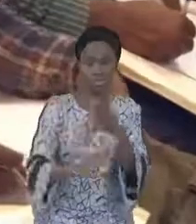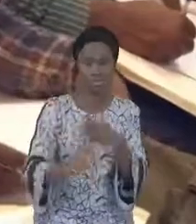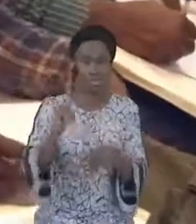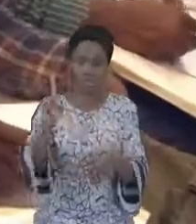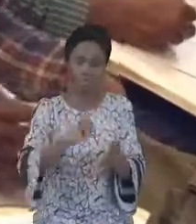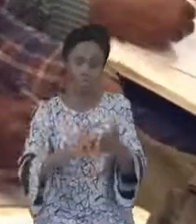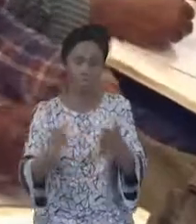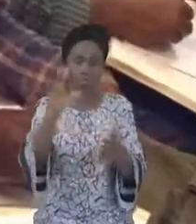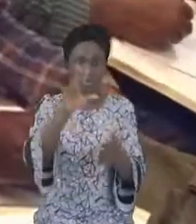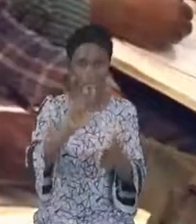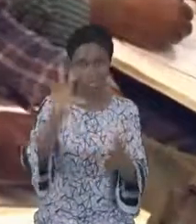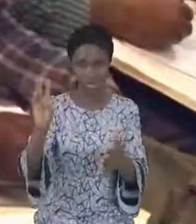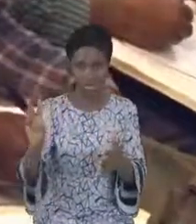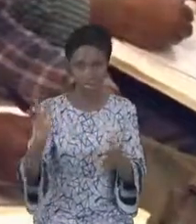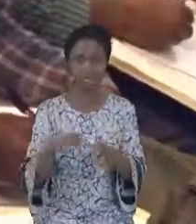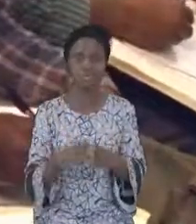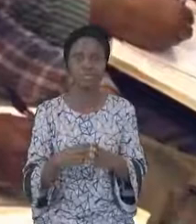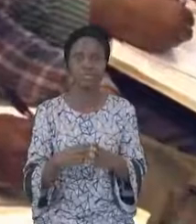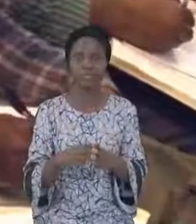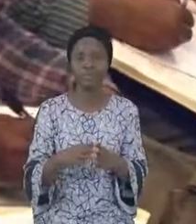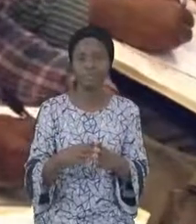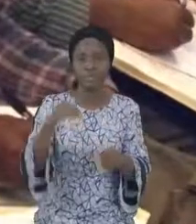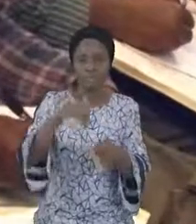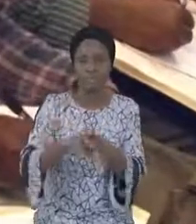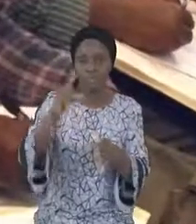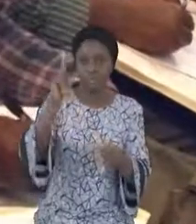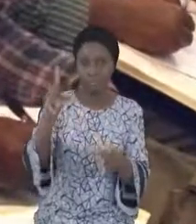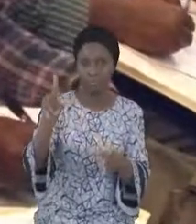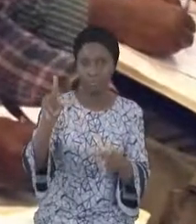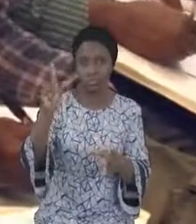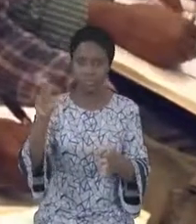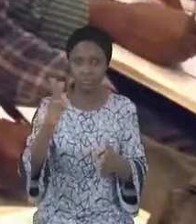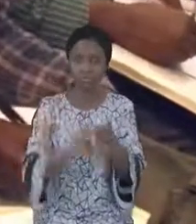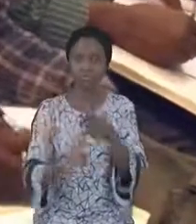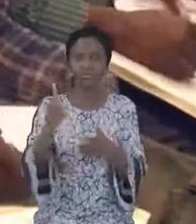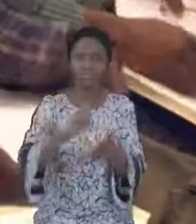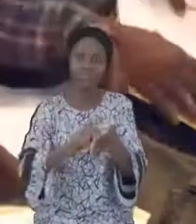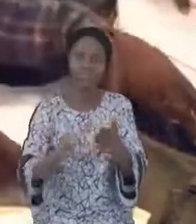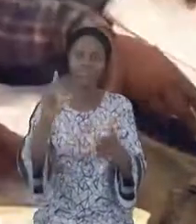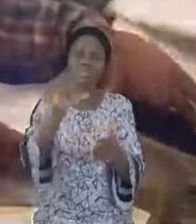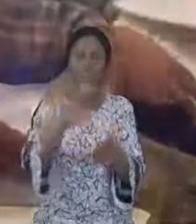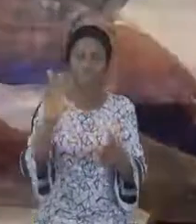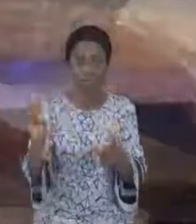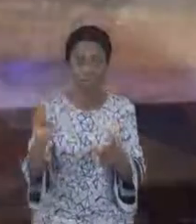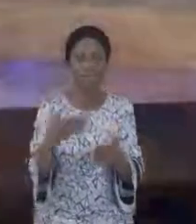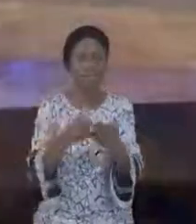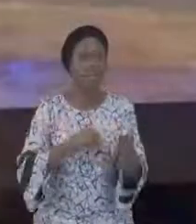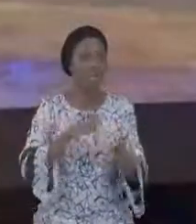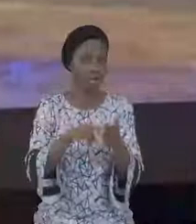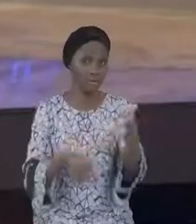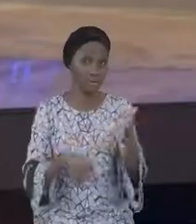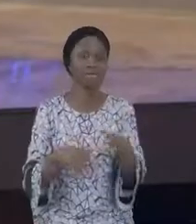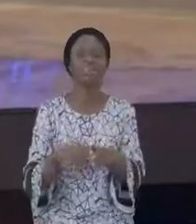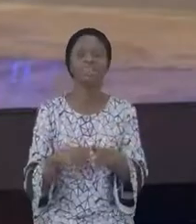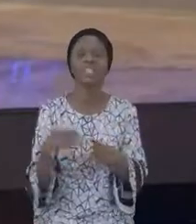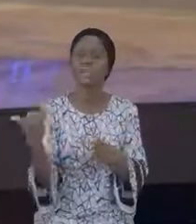verset 37. Luc chapitre 1, verset 37. Before I read this avant de lire verse, ce verset,